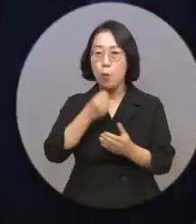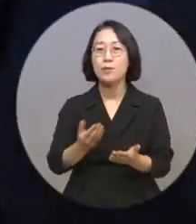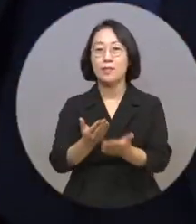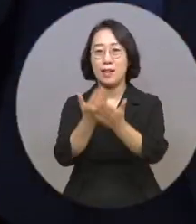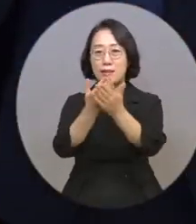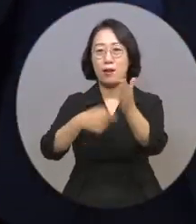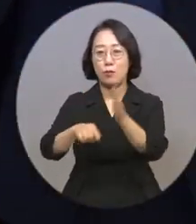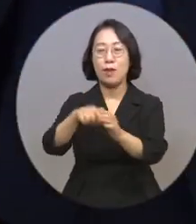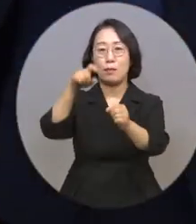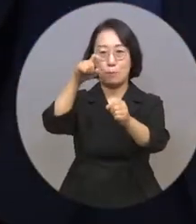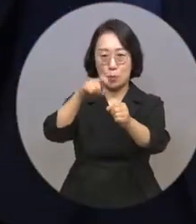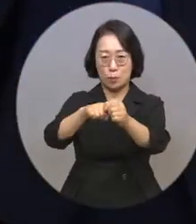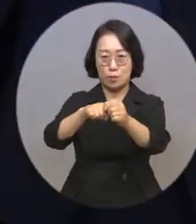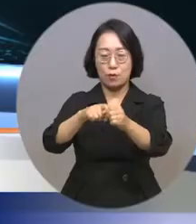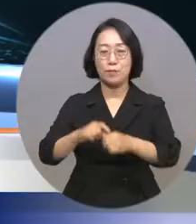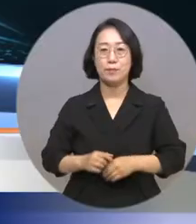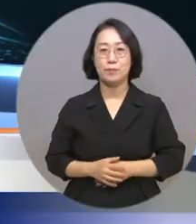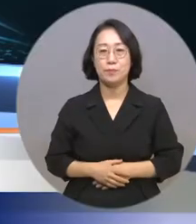위해 마련됐습니다.